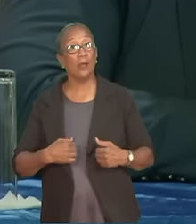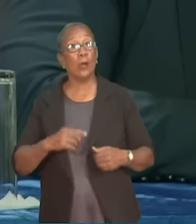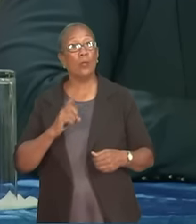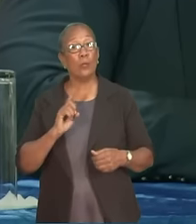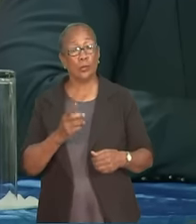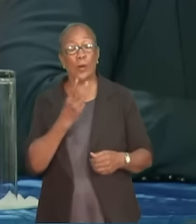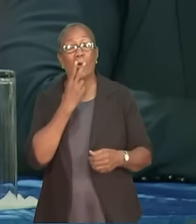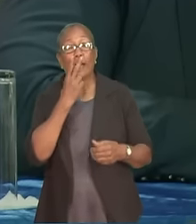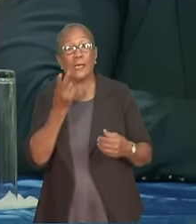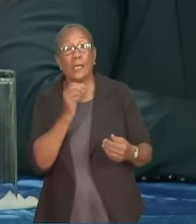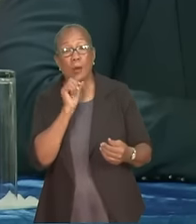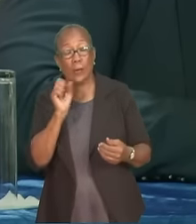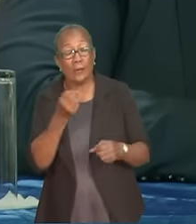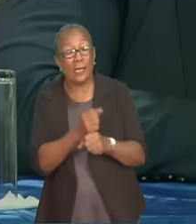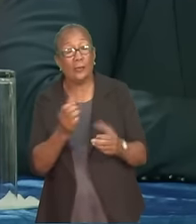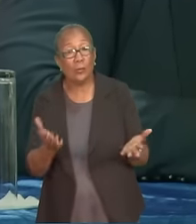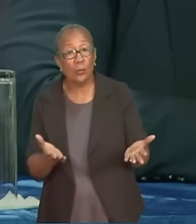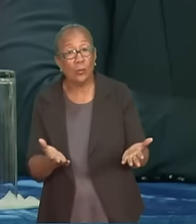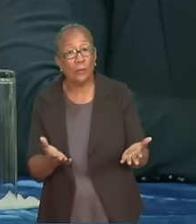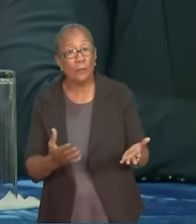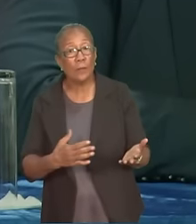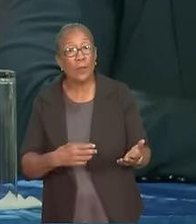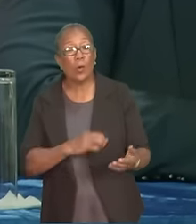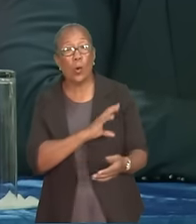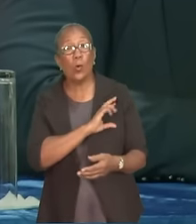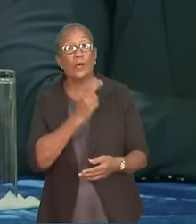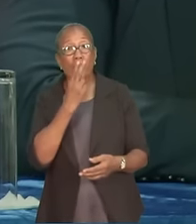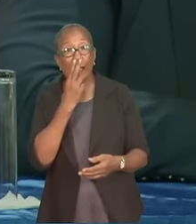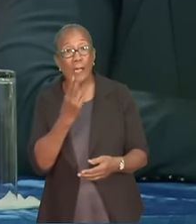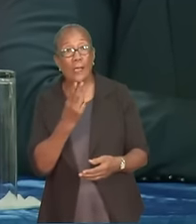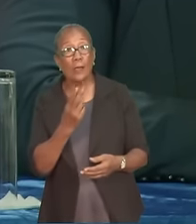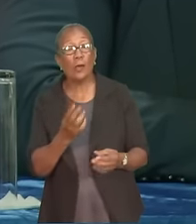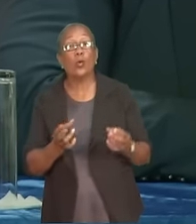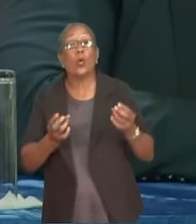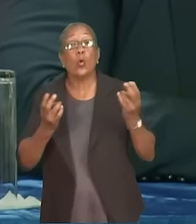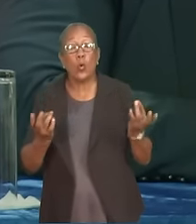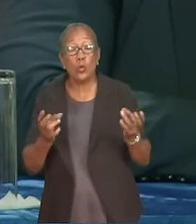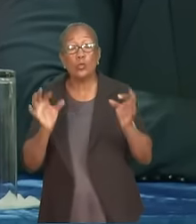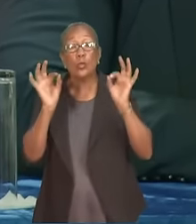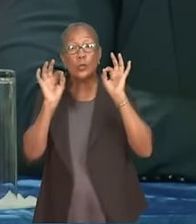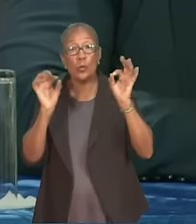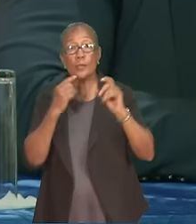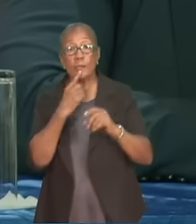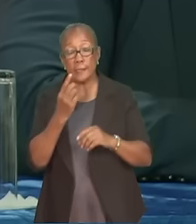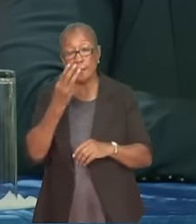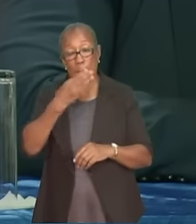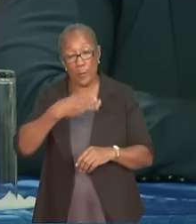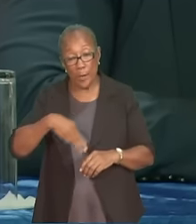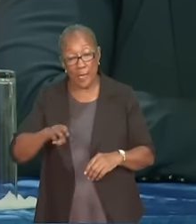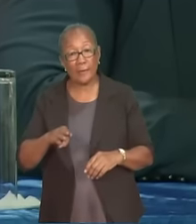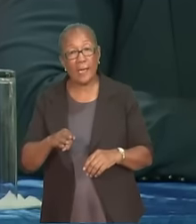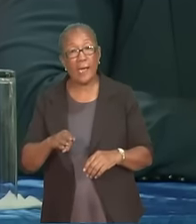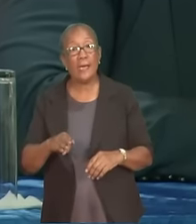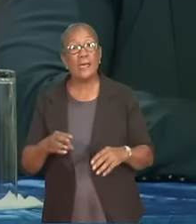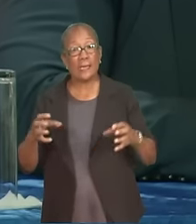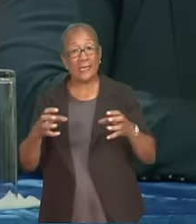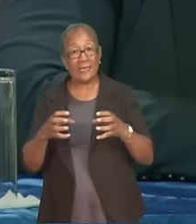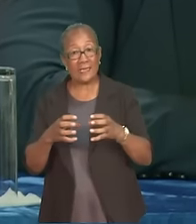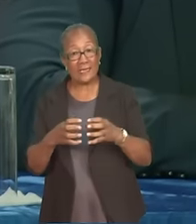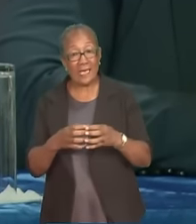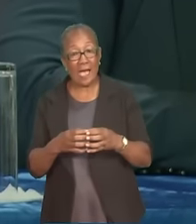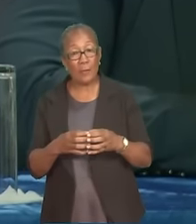plegen. En ook kijken per case hoe serieus is de zaak. Maandag aanstaande zal ik met mijn staf